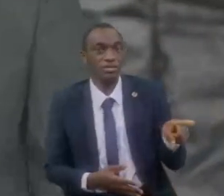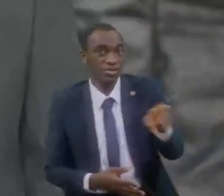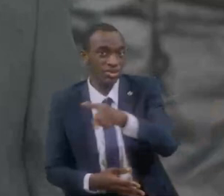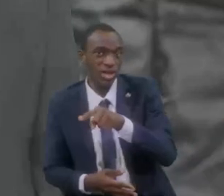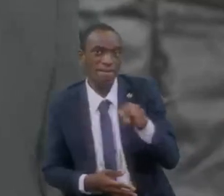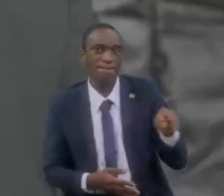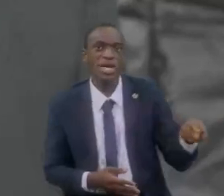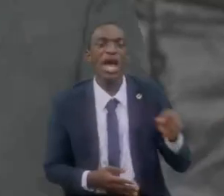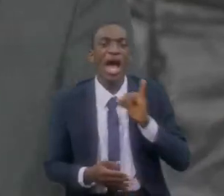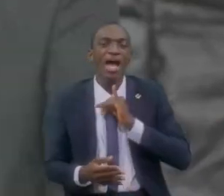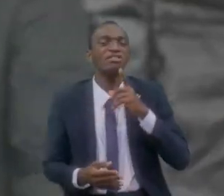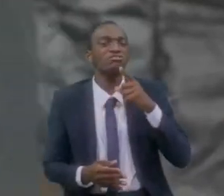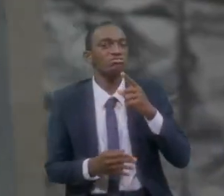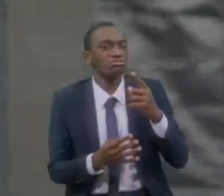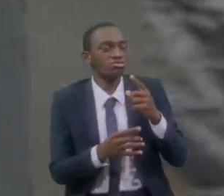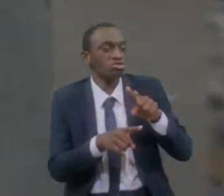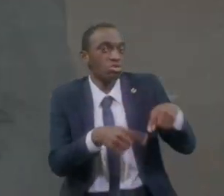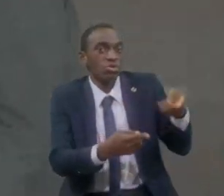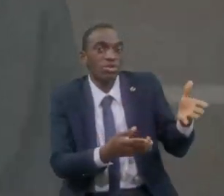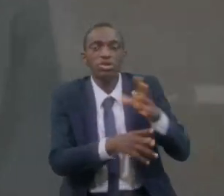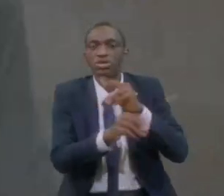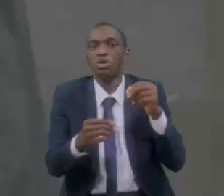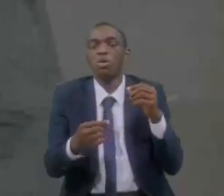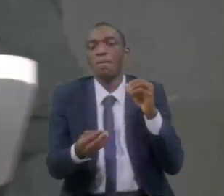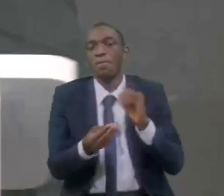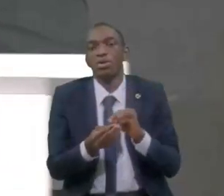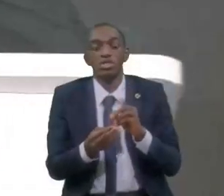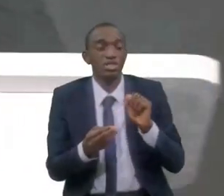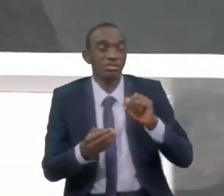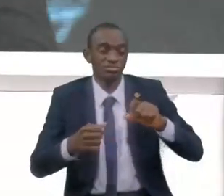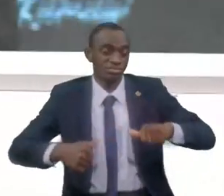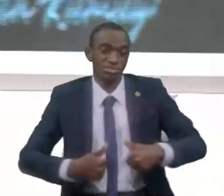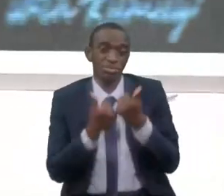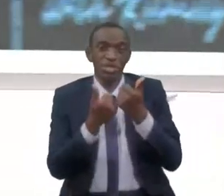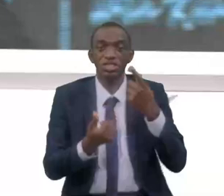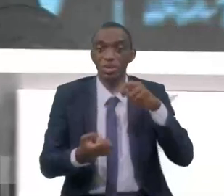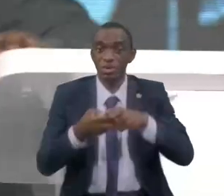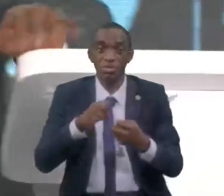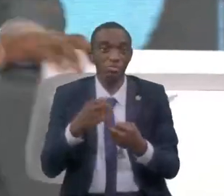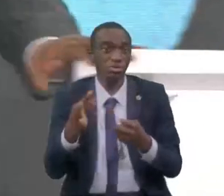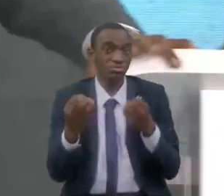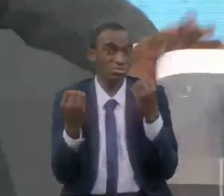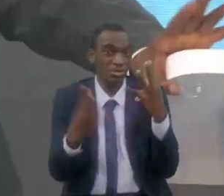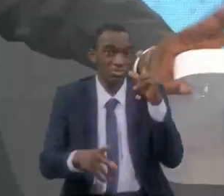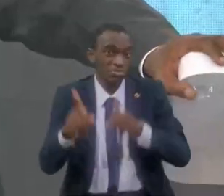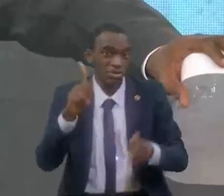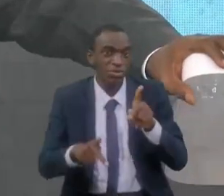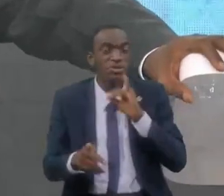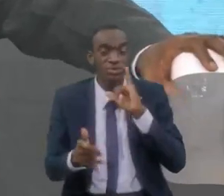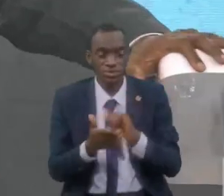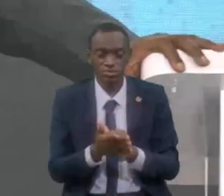je dis, plus jamais, le problème, le défi de plusieurs personnes qui viennent aux croisades,